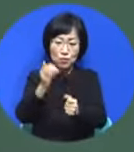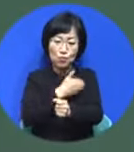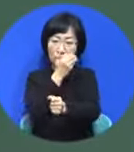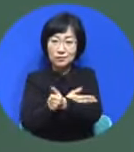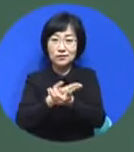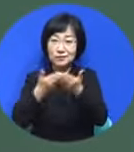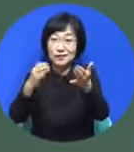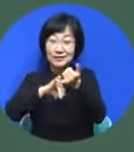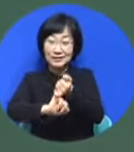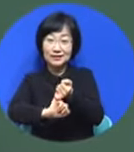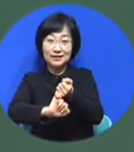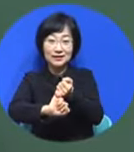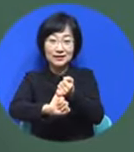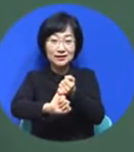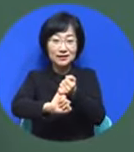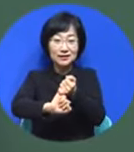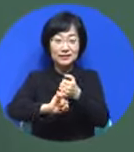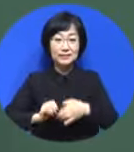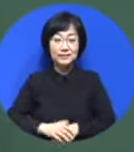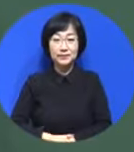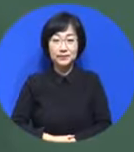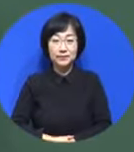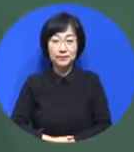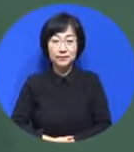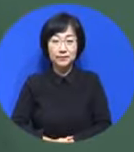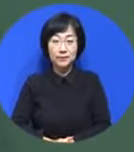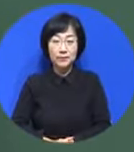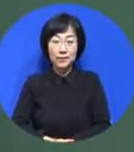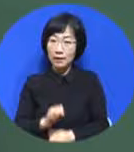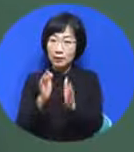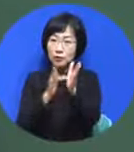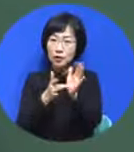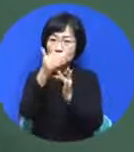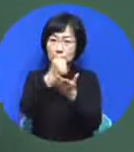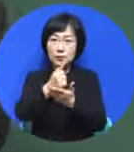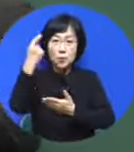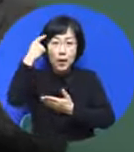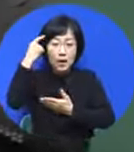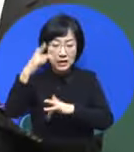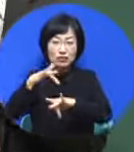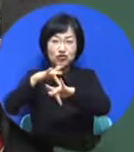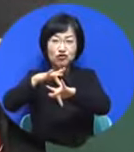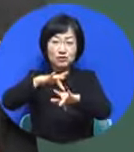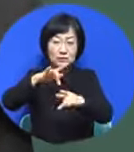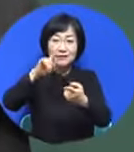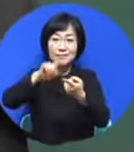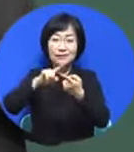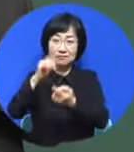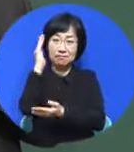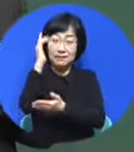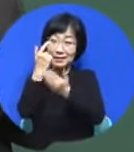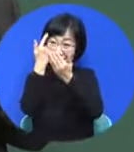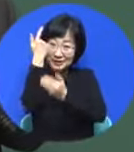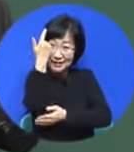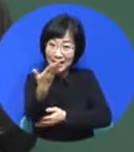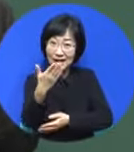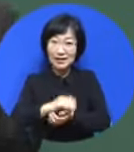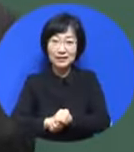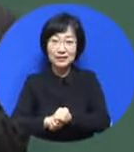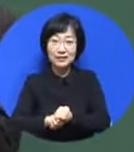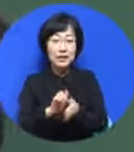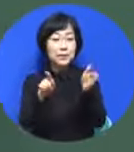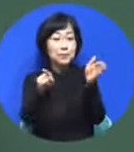And also to have the authority to drive out the demons. 웬일로 예수님 귀신 얘기를 했어요? Why is Jesus talking about demons? 불신자가 싹 다